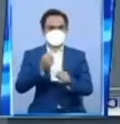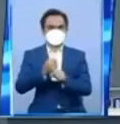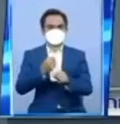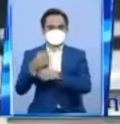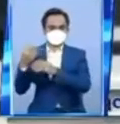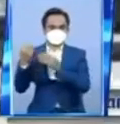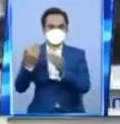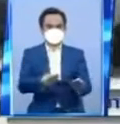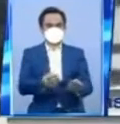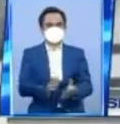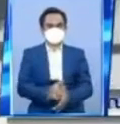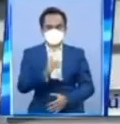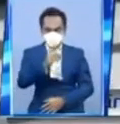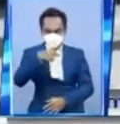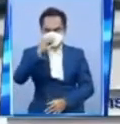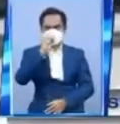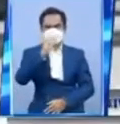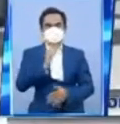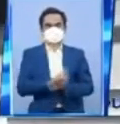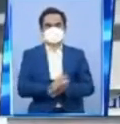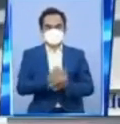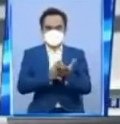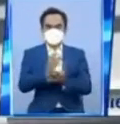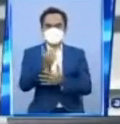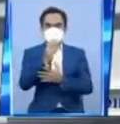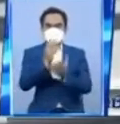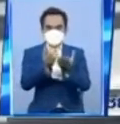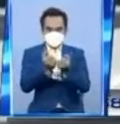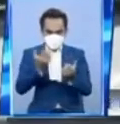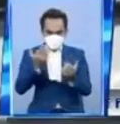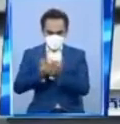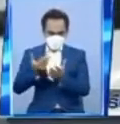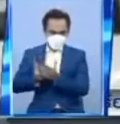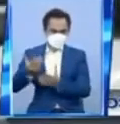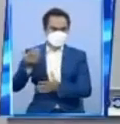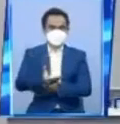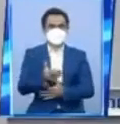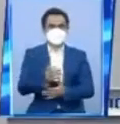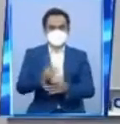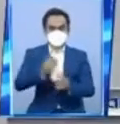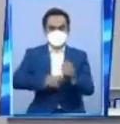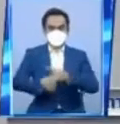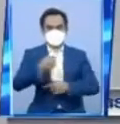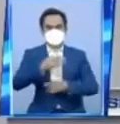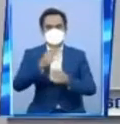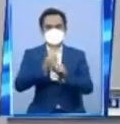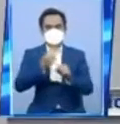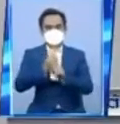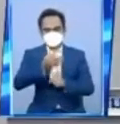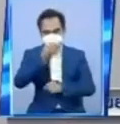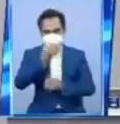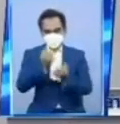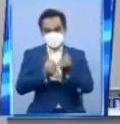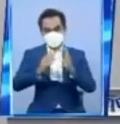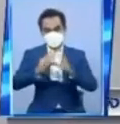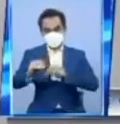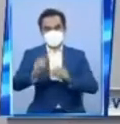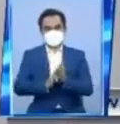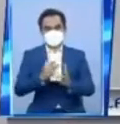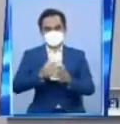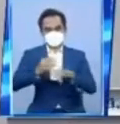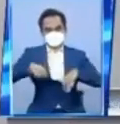คือถ้าเกิดท่านรู้ว่าท่านเข้าข่ายจะได้รับเงินช่วยเหลือเยียวยาคือท่านเป็นอาชีพก็คือขับรถแท็กซี ่ และขี่ร